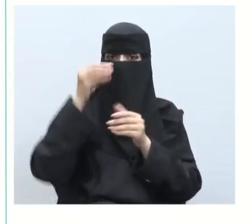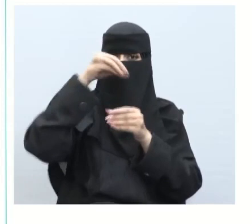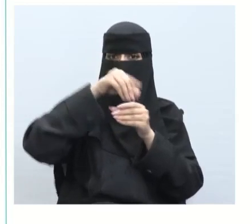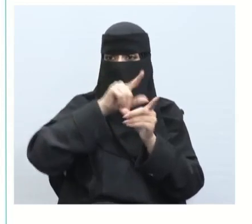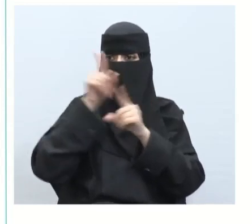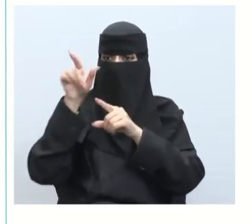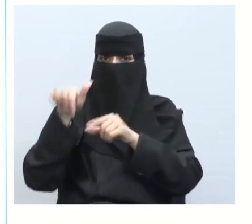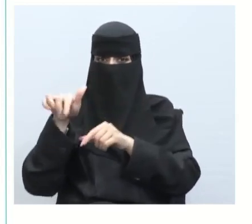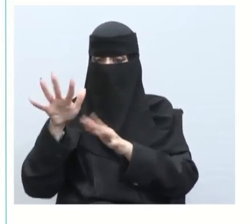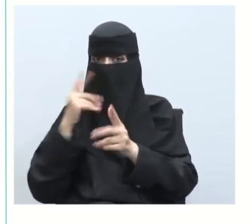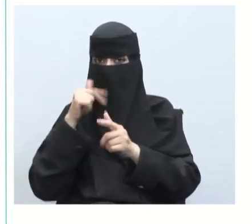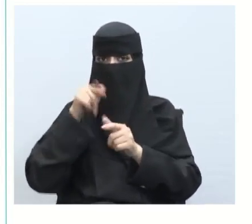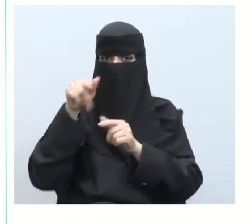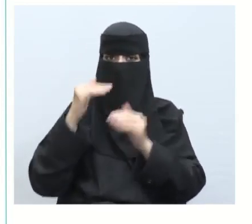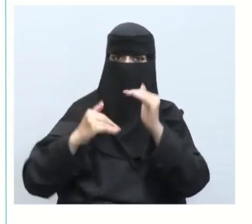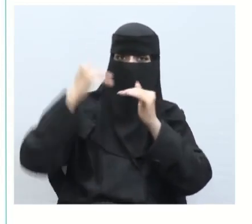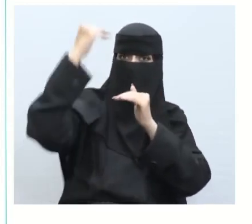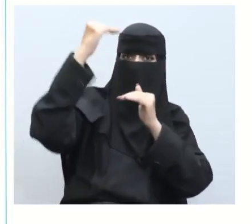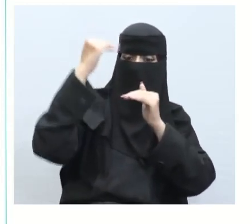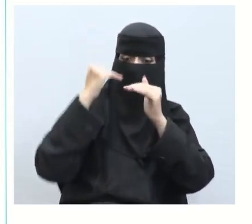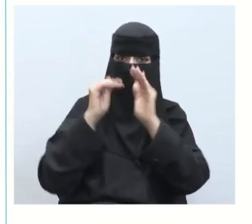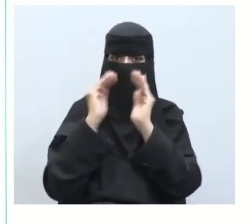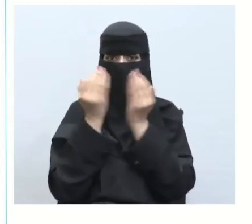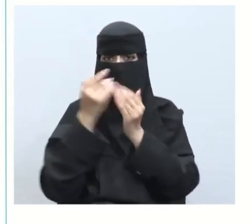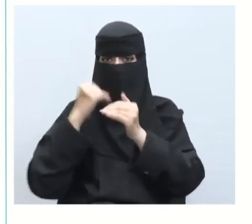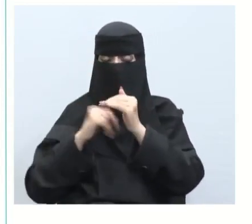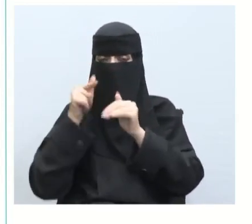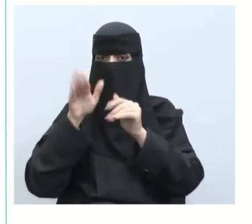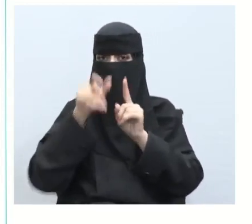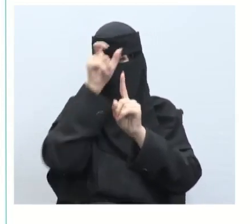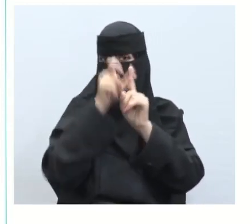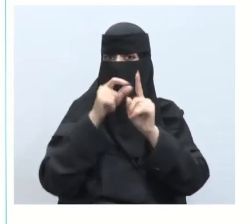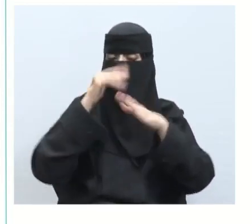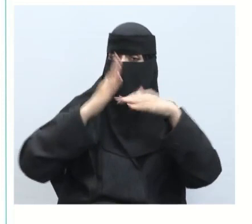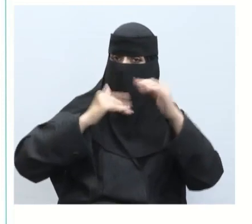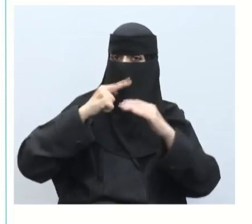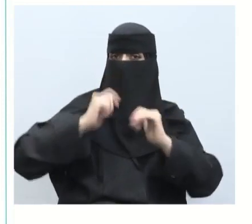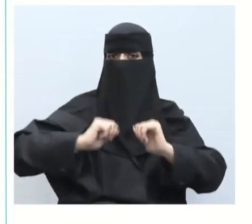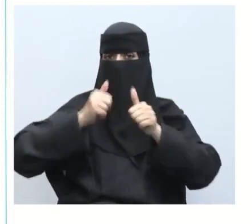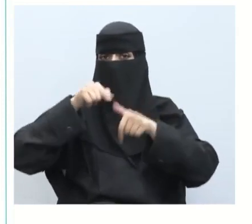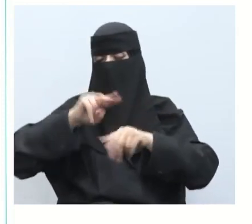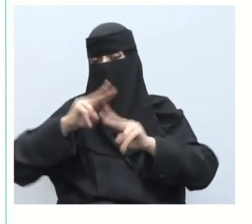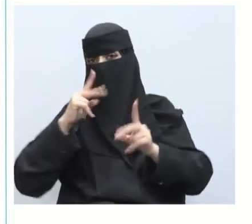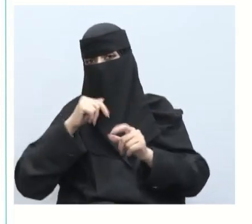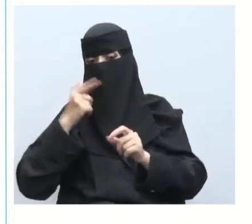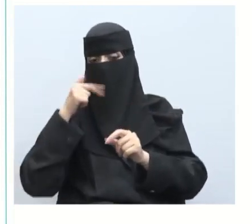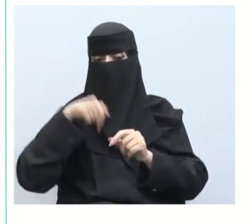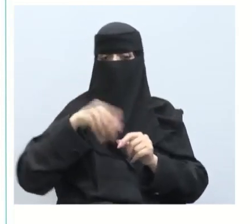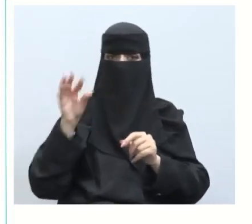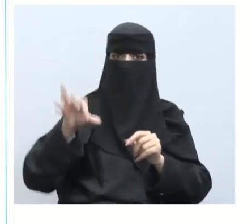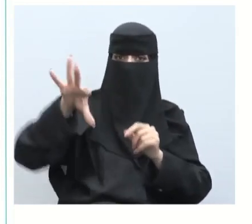احمد واين سيضع محمد هل يضع للصفوف العليا للصفوف الدنيا اذا كل معلم قد يتمتع بمهارات وقدرات لذلك هو